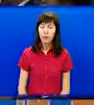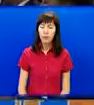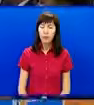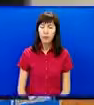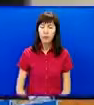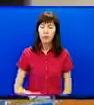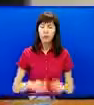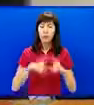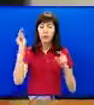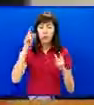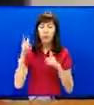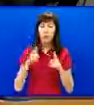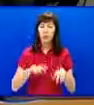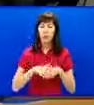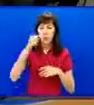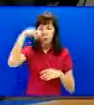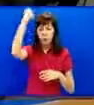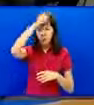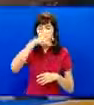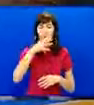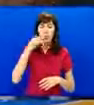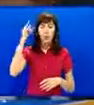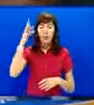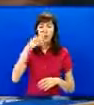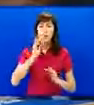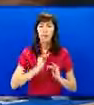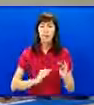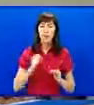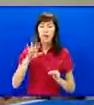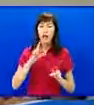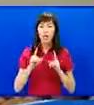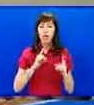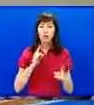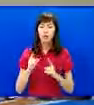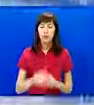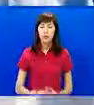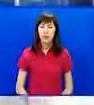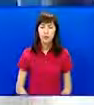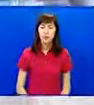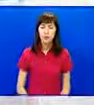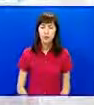Школы готовы к новому учебному году. В Южном Казахстане состоялась августовская конференция учителей.